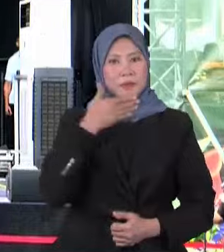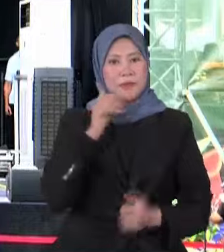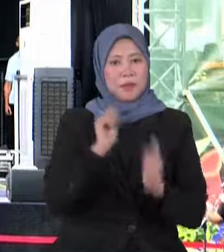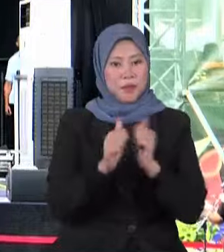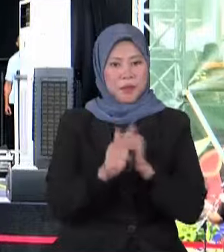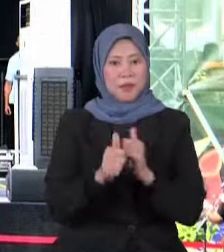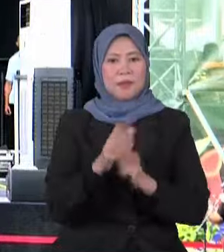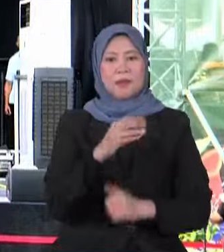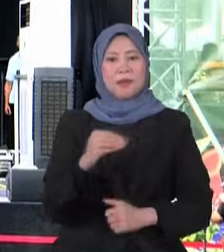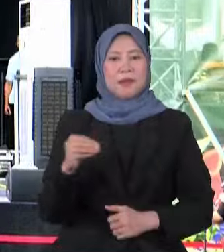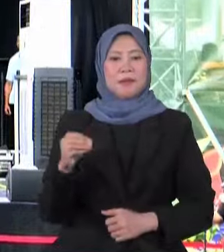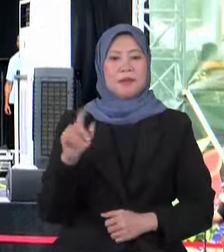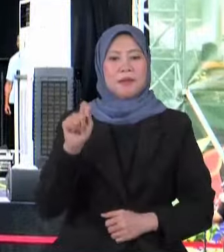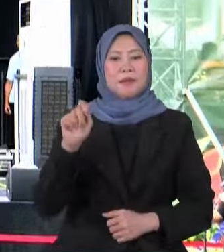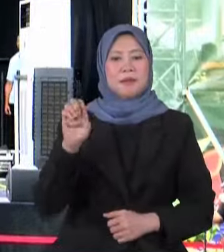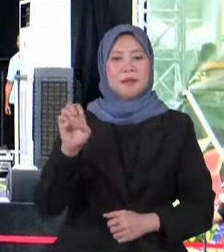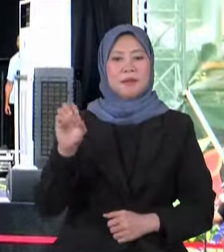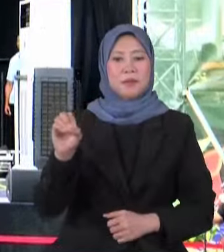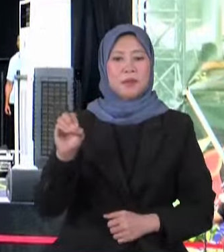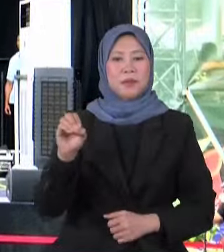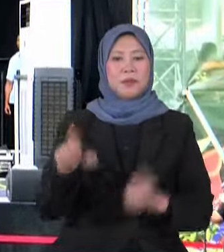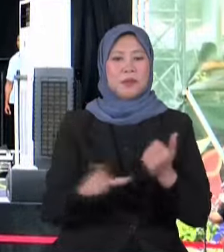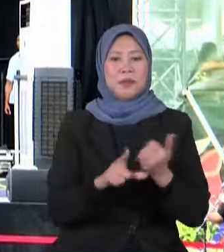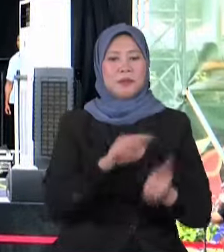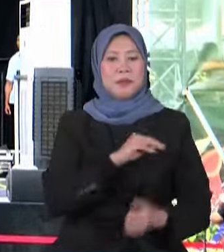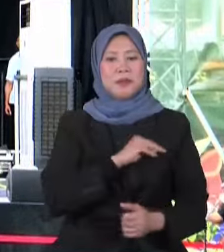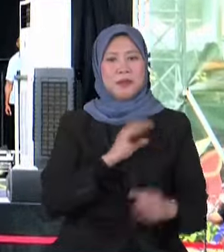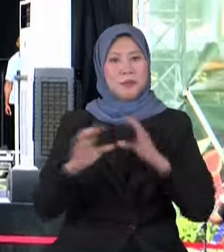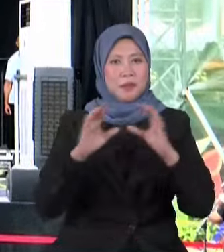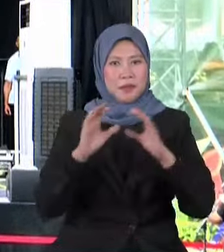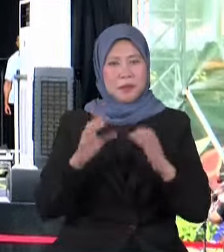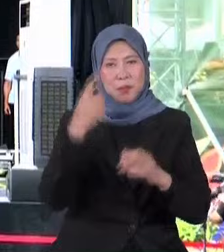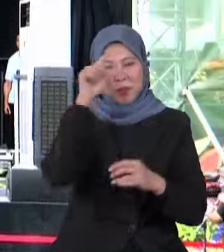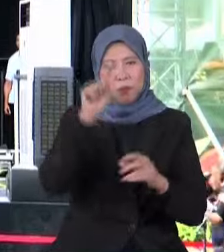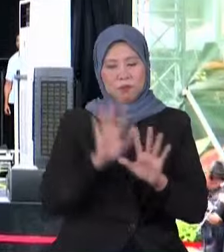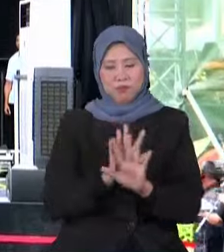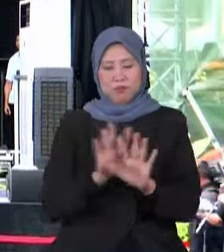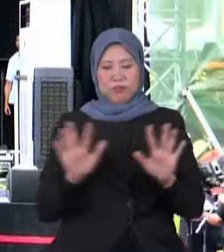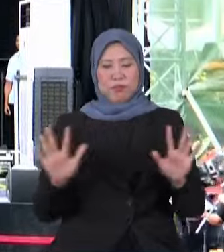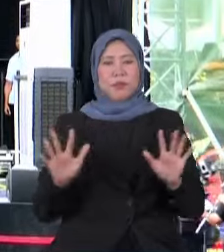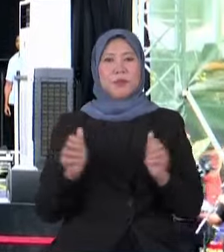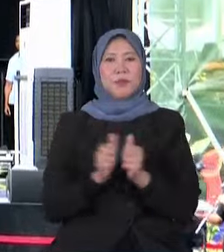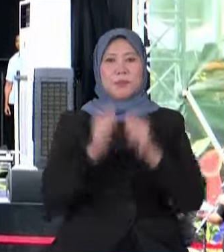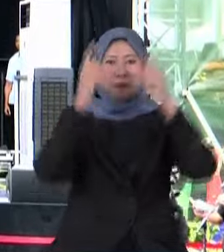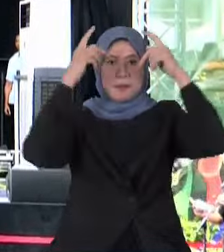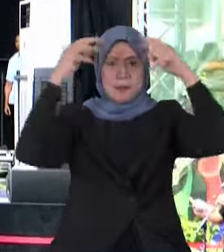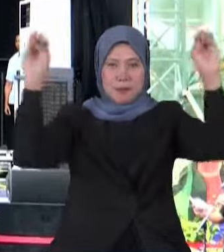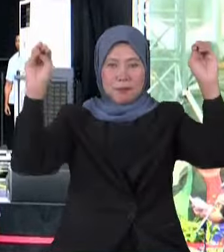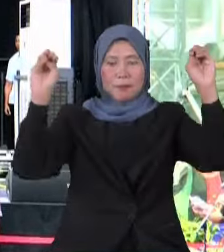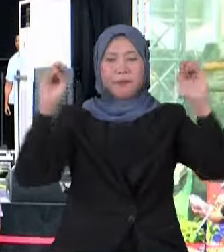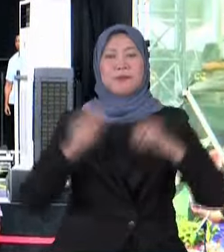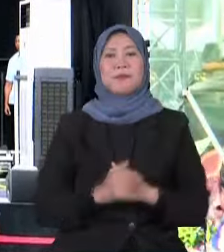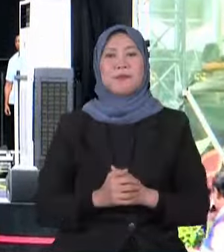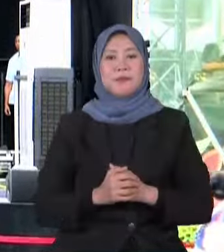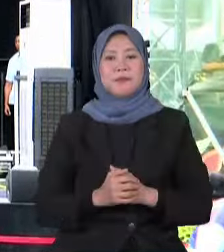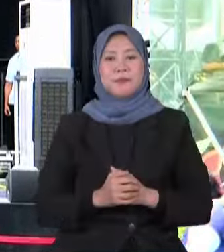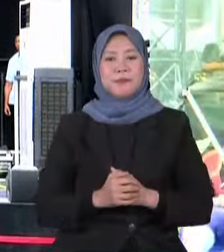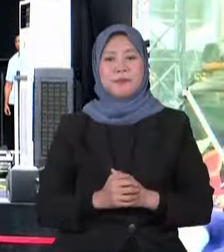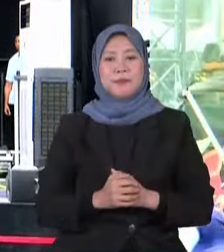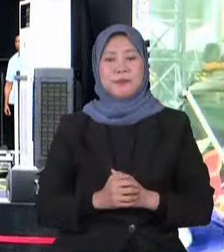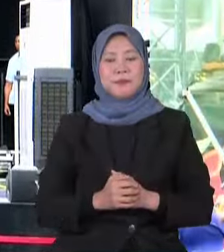Yang Berhormat Puan Teo Ni Ching, Timbalan Menteri Komunikasi, untuk bersama Yang Amat Berhormat Perdana Menteri bagi acara majlis